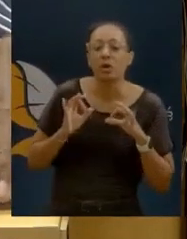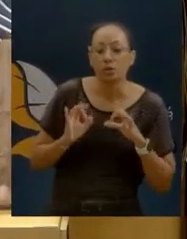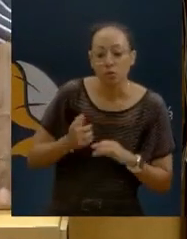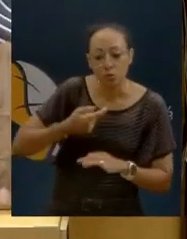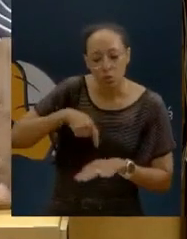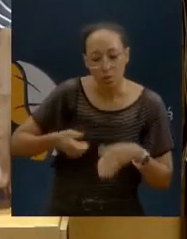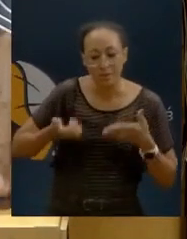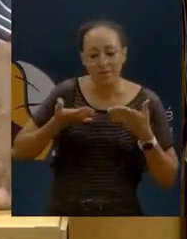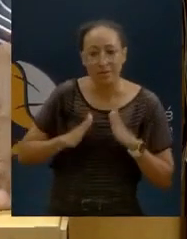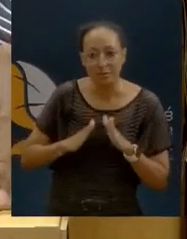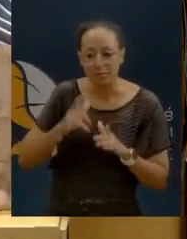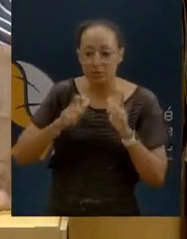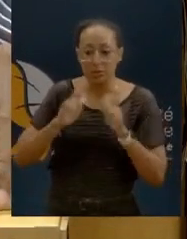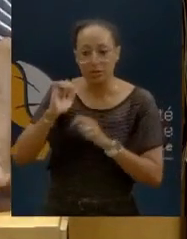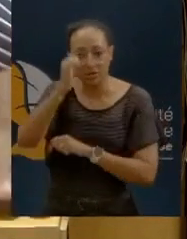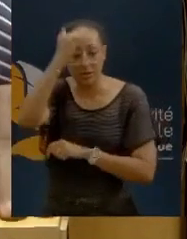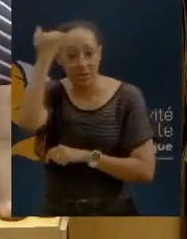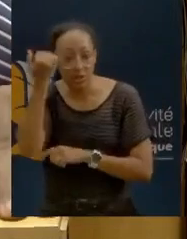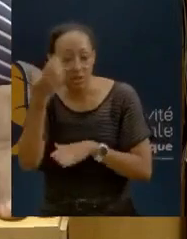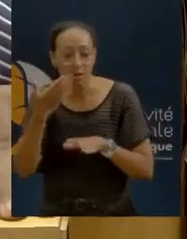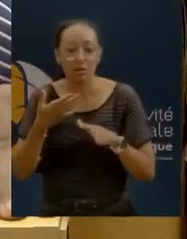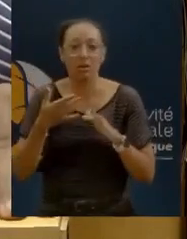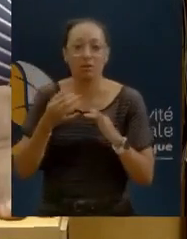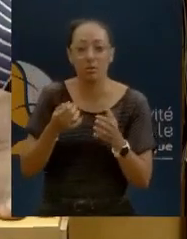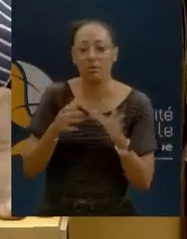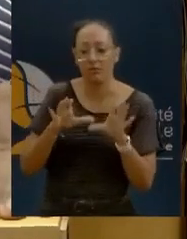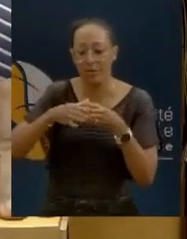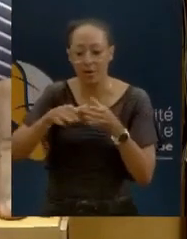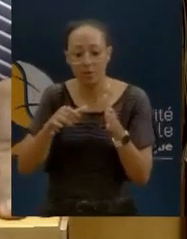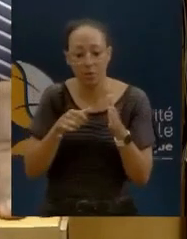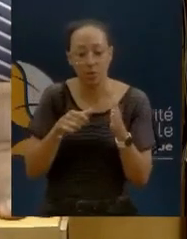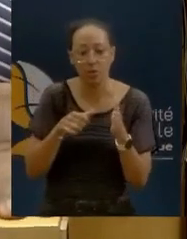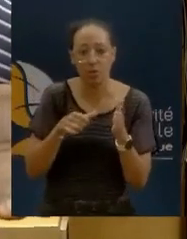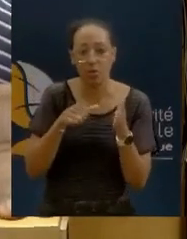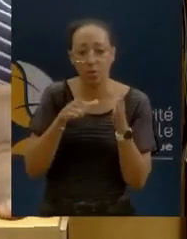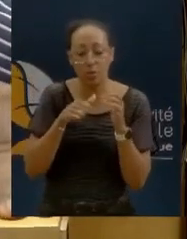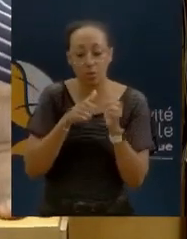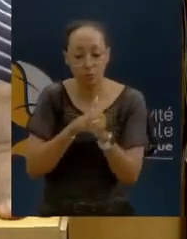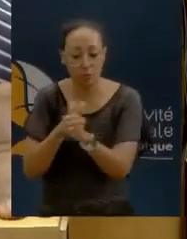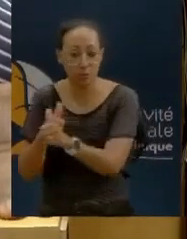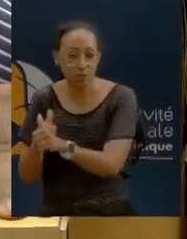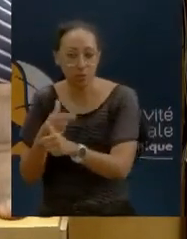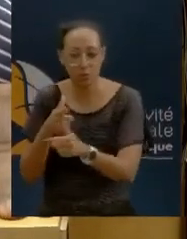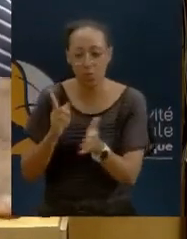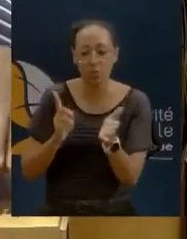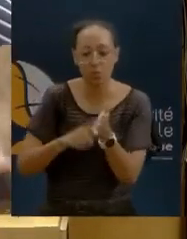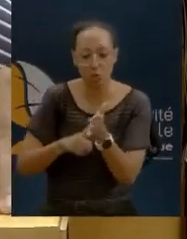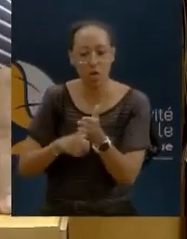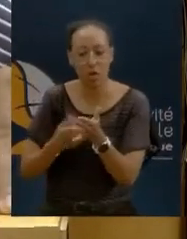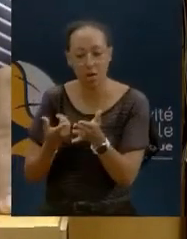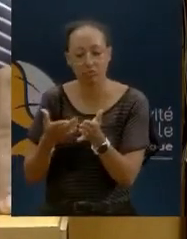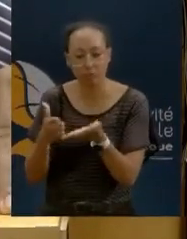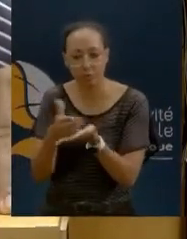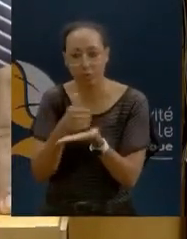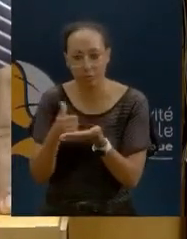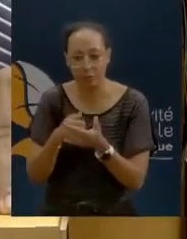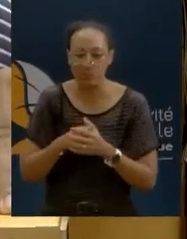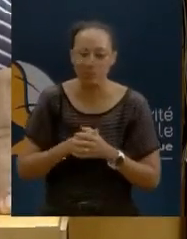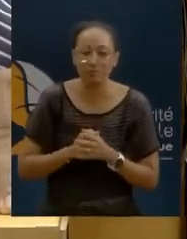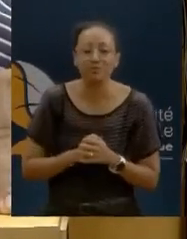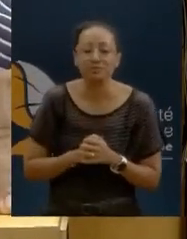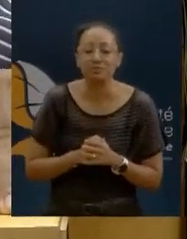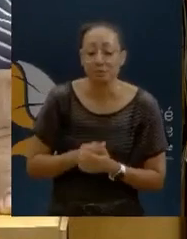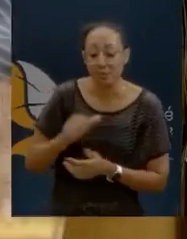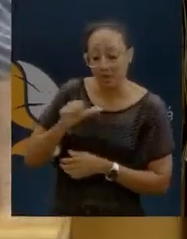qui suivent des formations financées par le Conseil régional, puis ensuite par la CTM, avaient droit à une rémunération. L'ASP